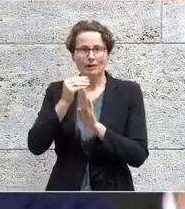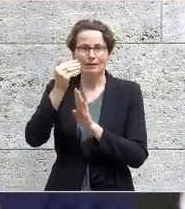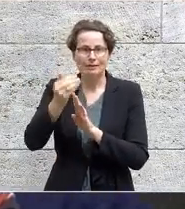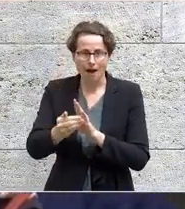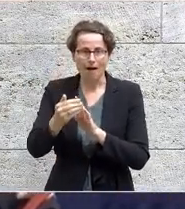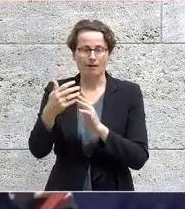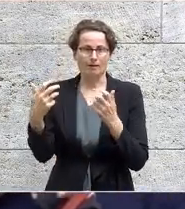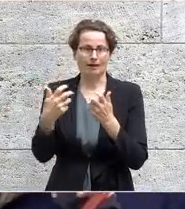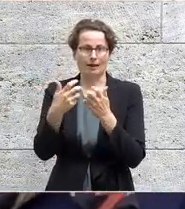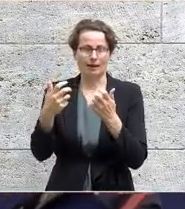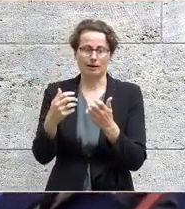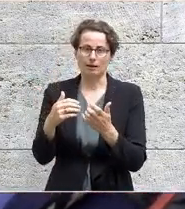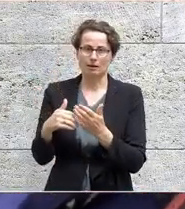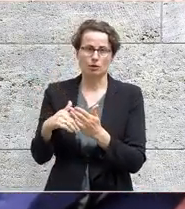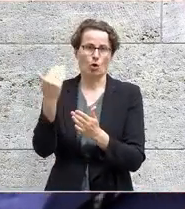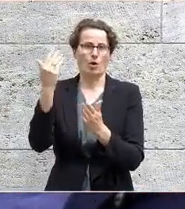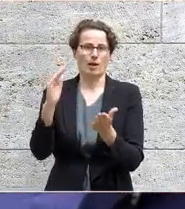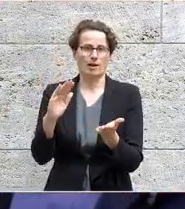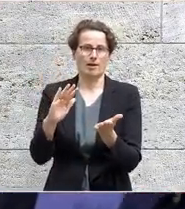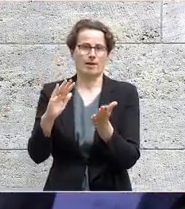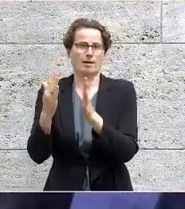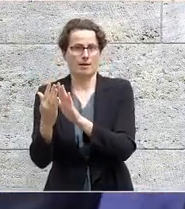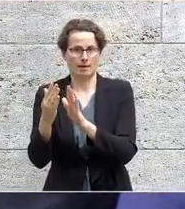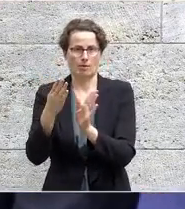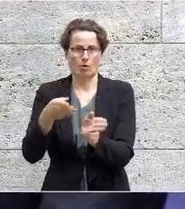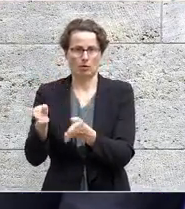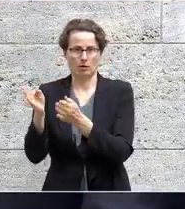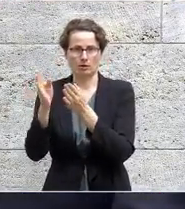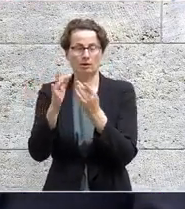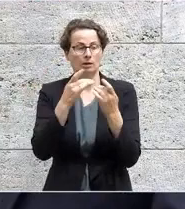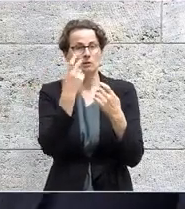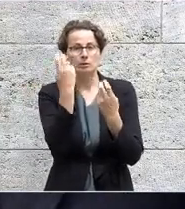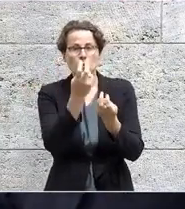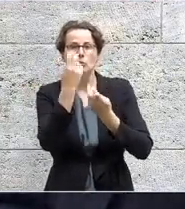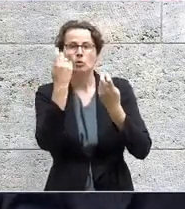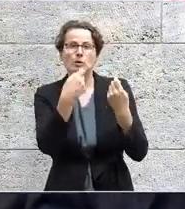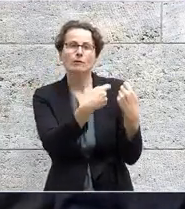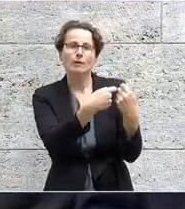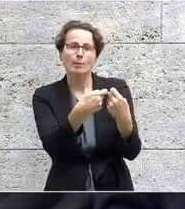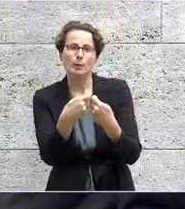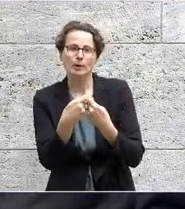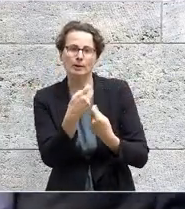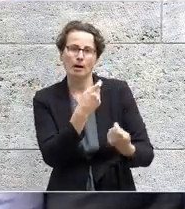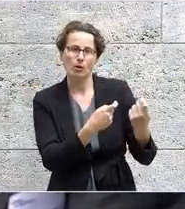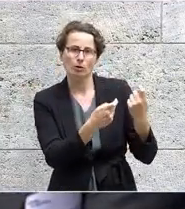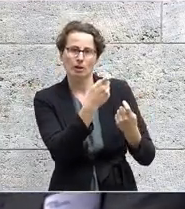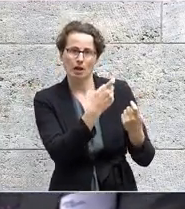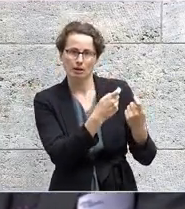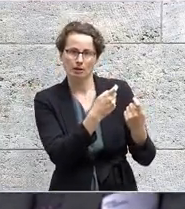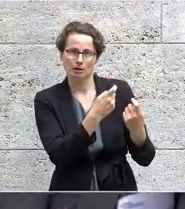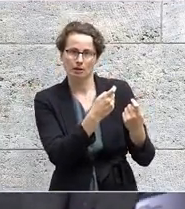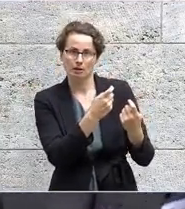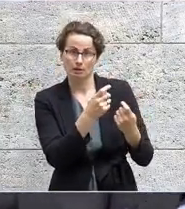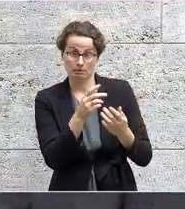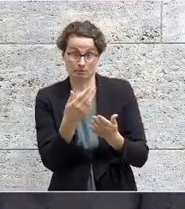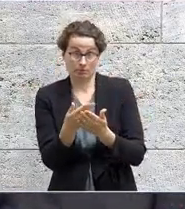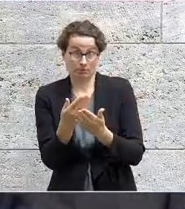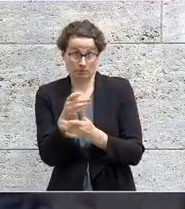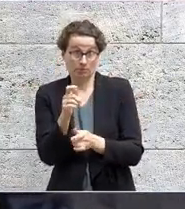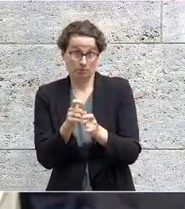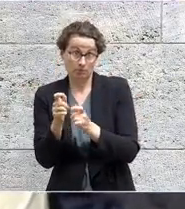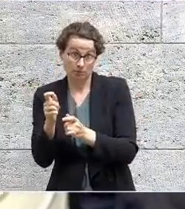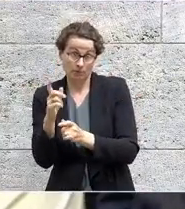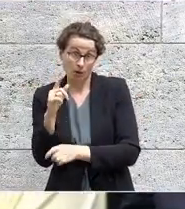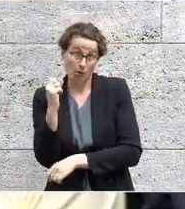zu entwerfen und Verbündete im Ausland zu suchen und hierfür umgebracht